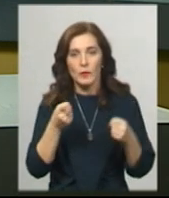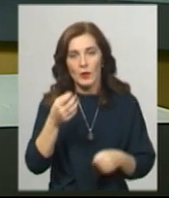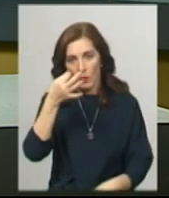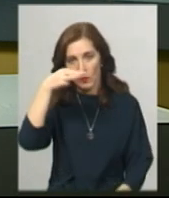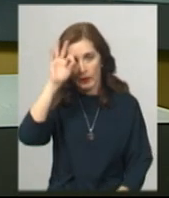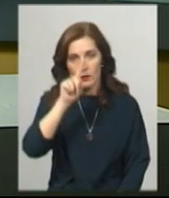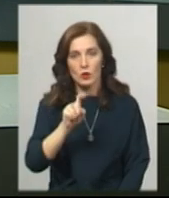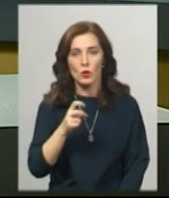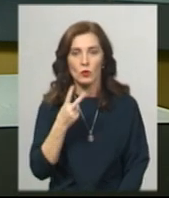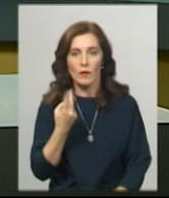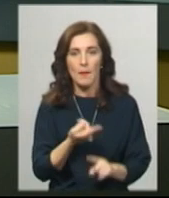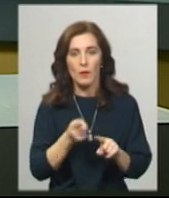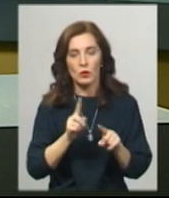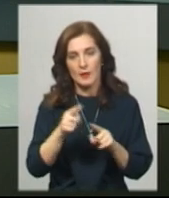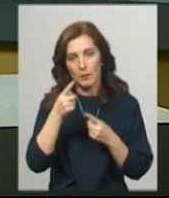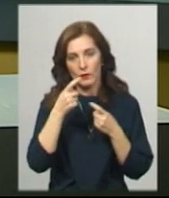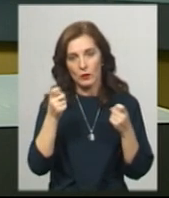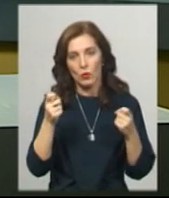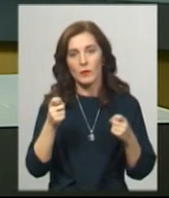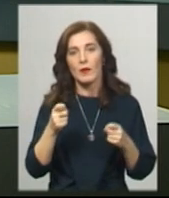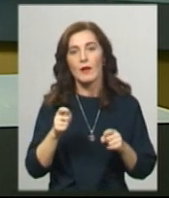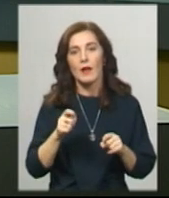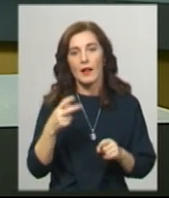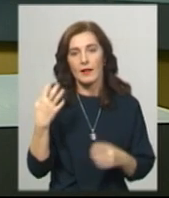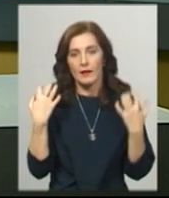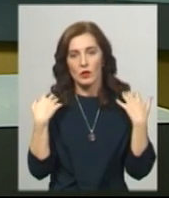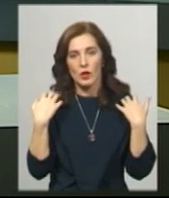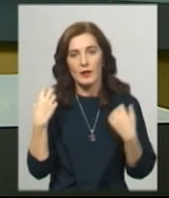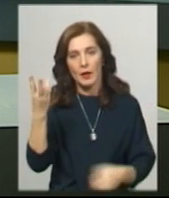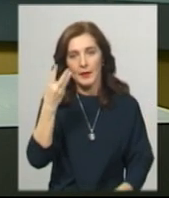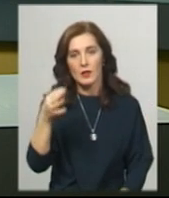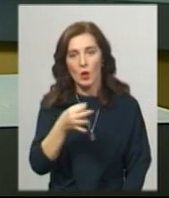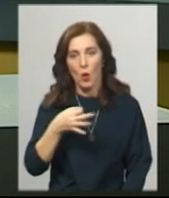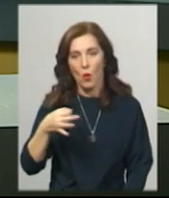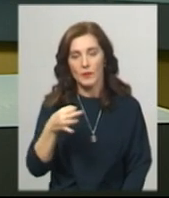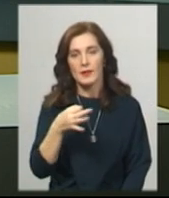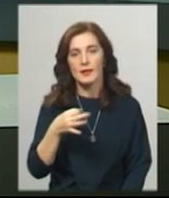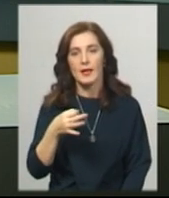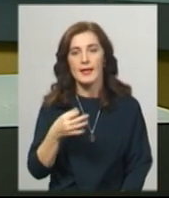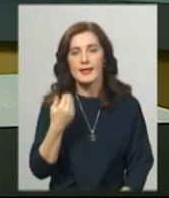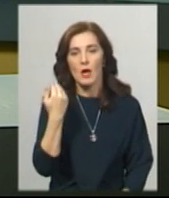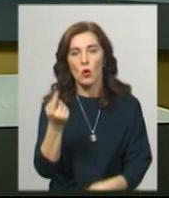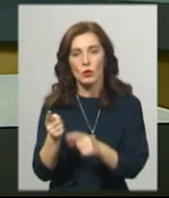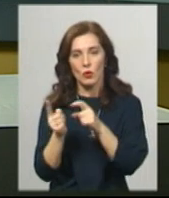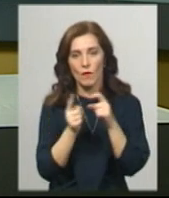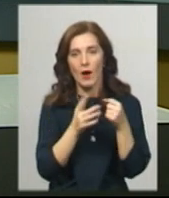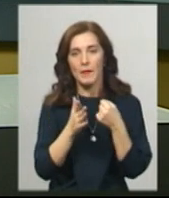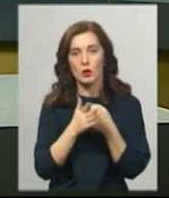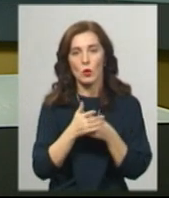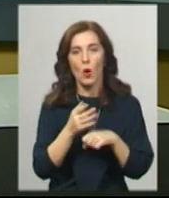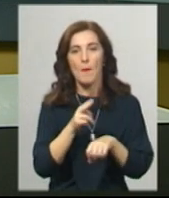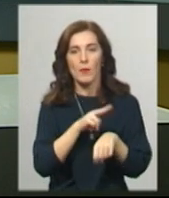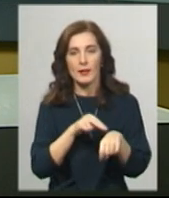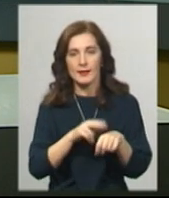це повідомив заступник начальника головного управління Нацполіції в Хмельницькій області Валентин Білянський. За його словами, до поліцейських